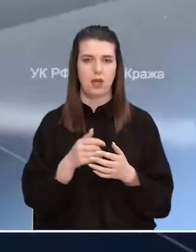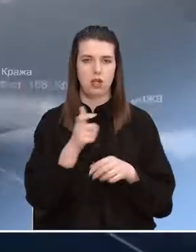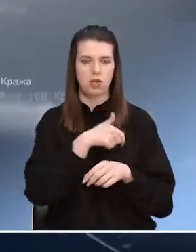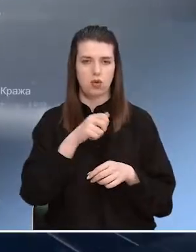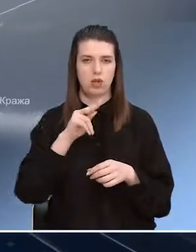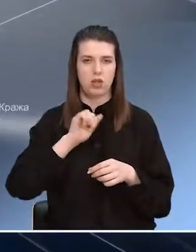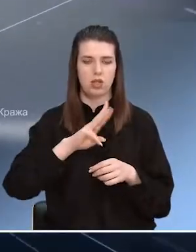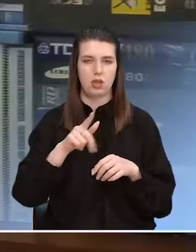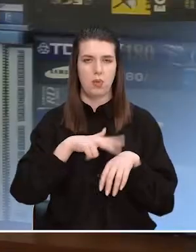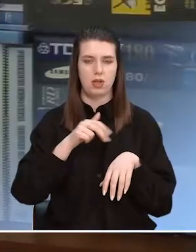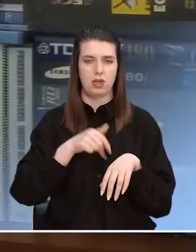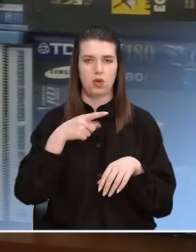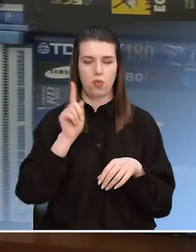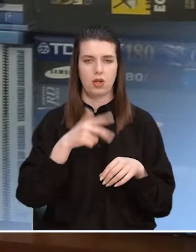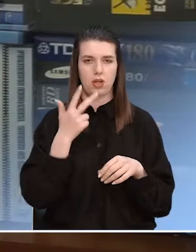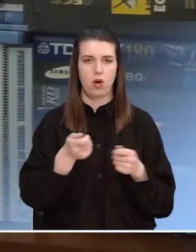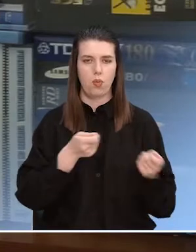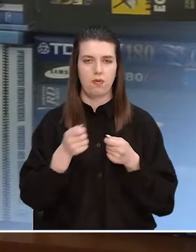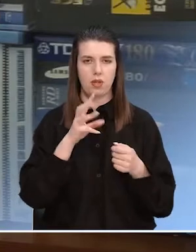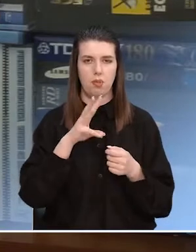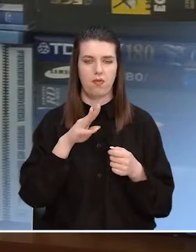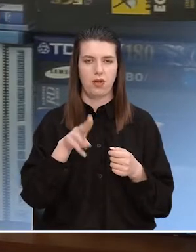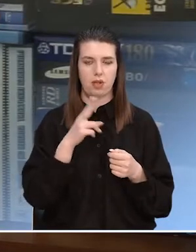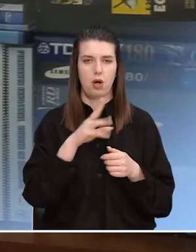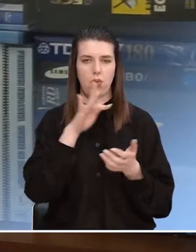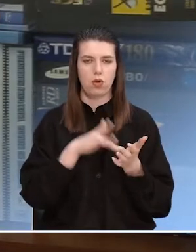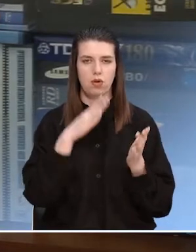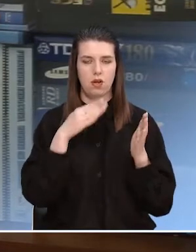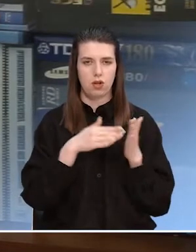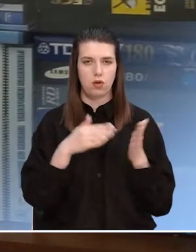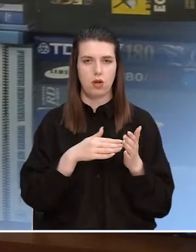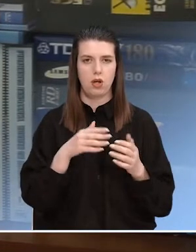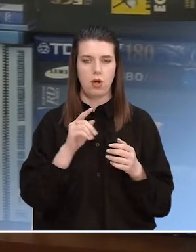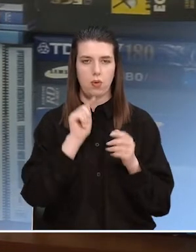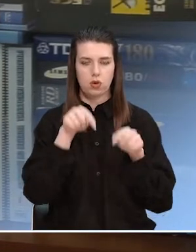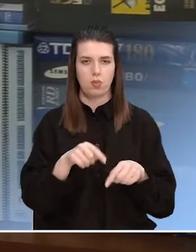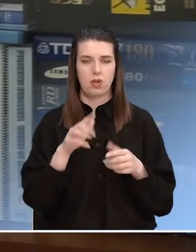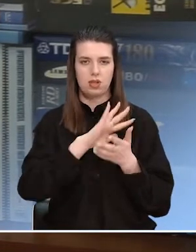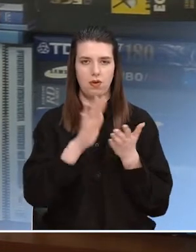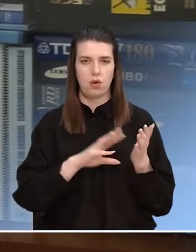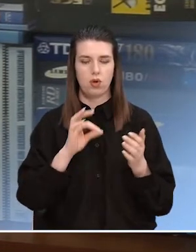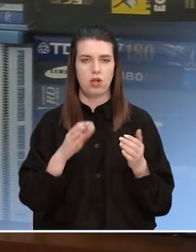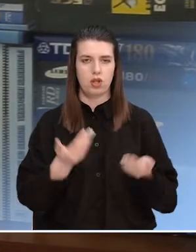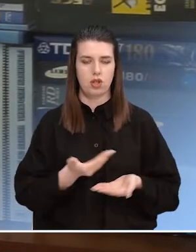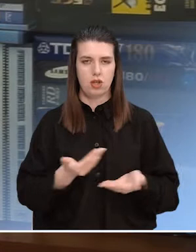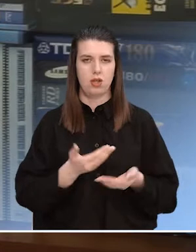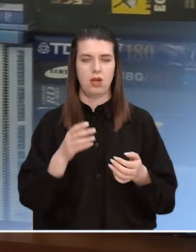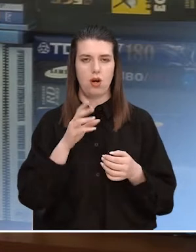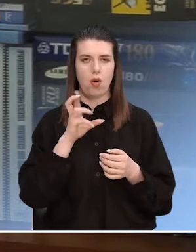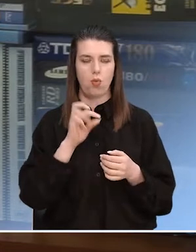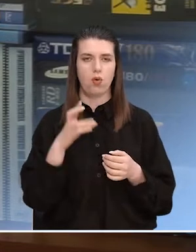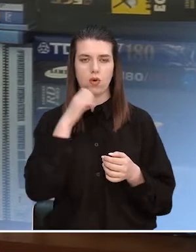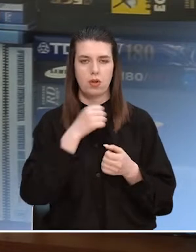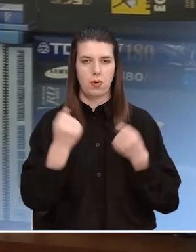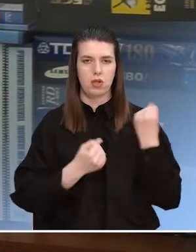екатерина зайцева в дежурную часть отдела полиции номер три управления мвд россии по городу таганрогу поступило заявление от